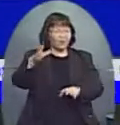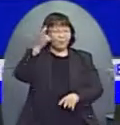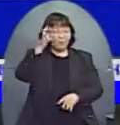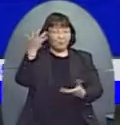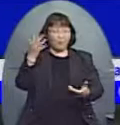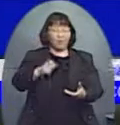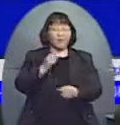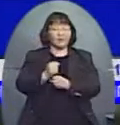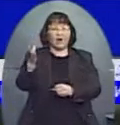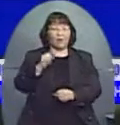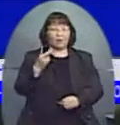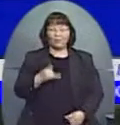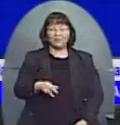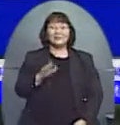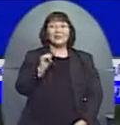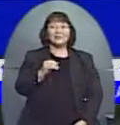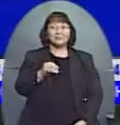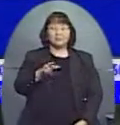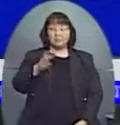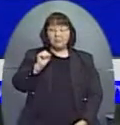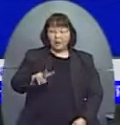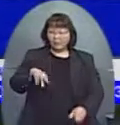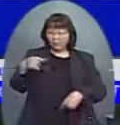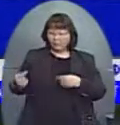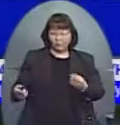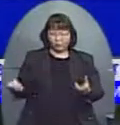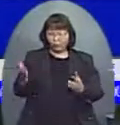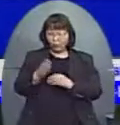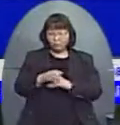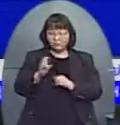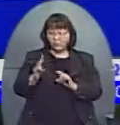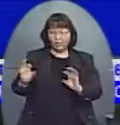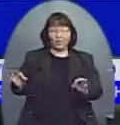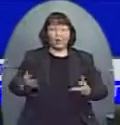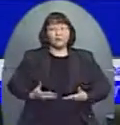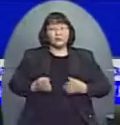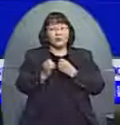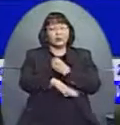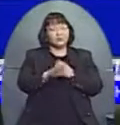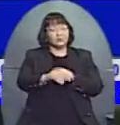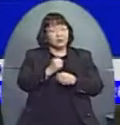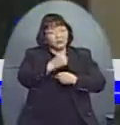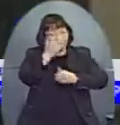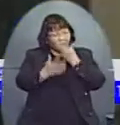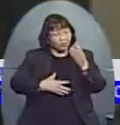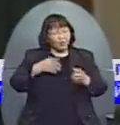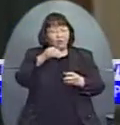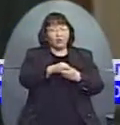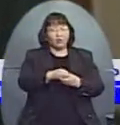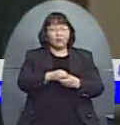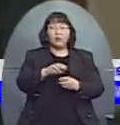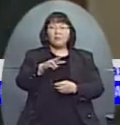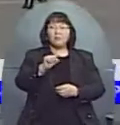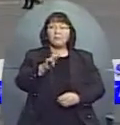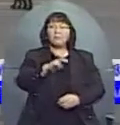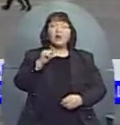одоо малаа юу өгүүлсэн ч юм уу амьдралын боломж нь хэцүү болсон улсад хурж ирээд ажил олдохгүй болохоор яа харгуу нэг байгууллагын сахиул